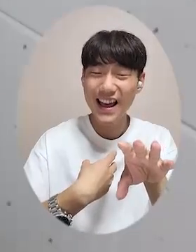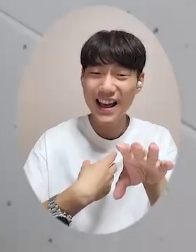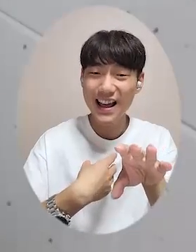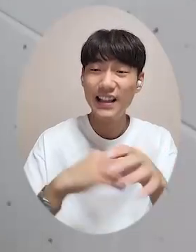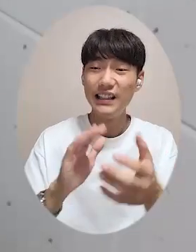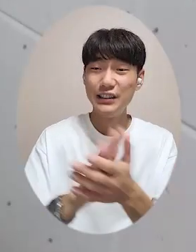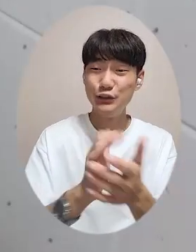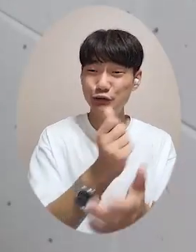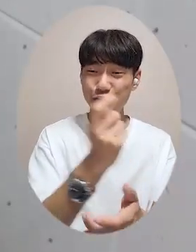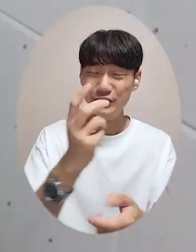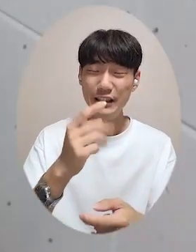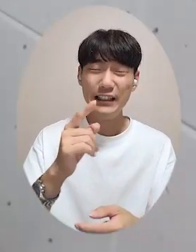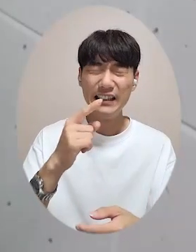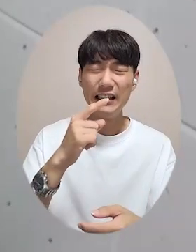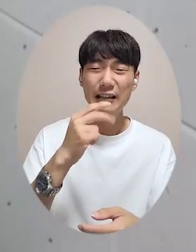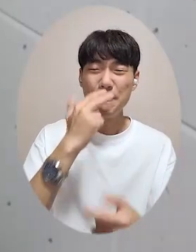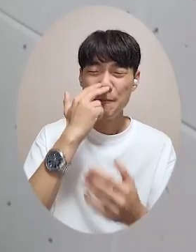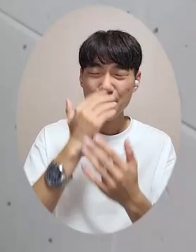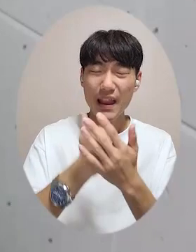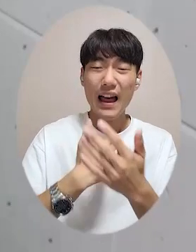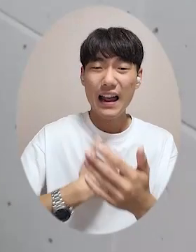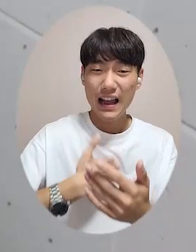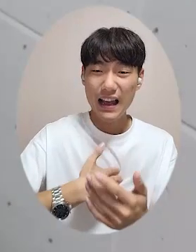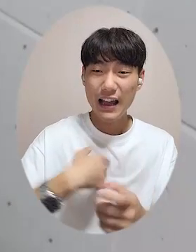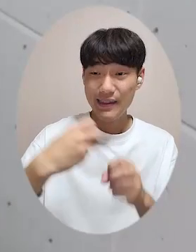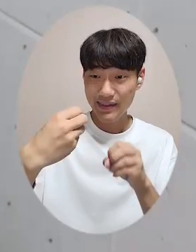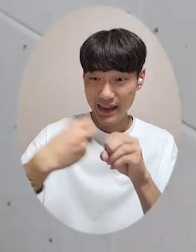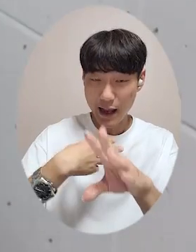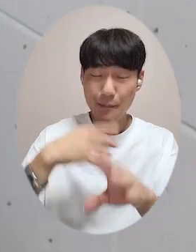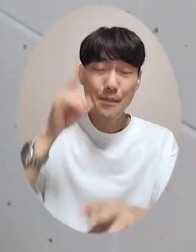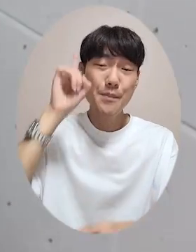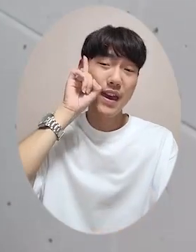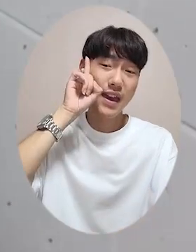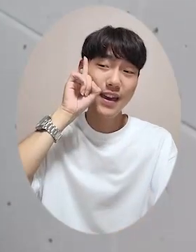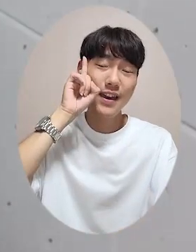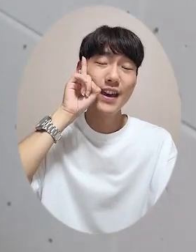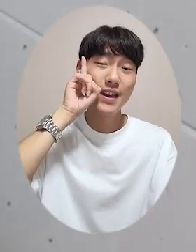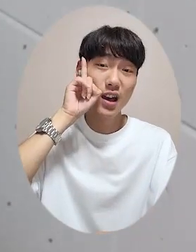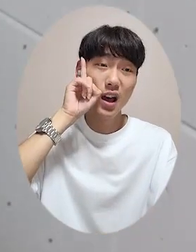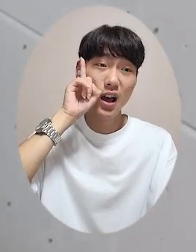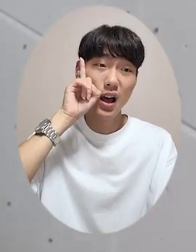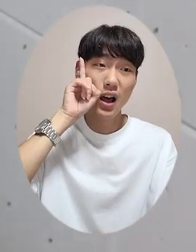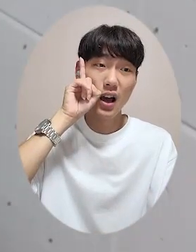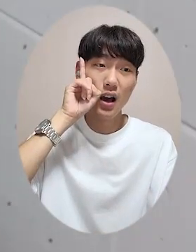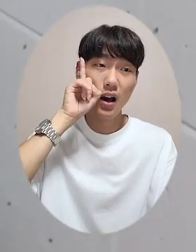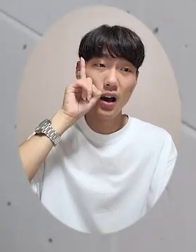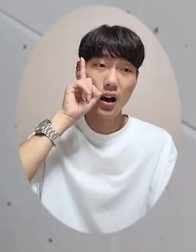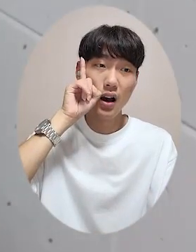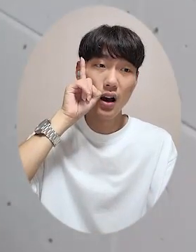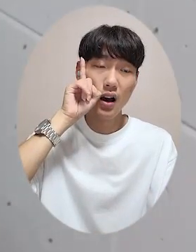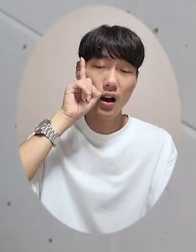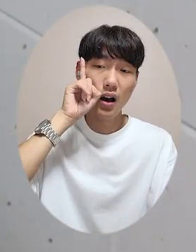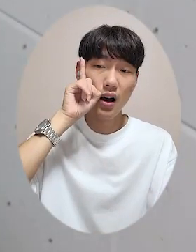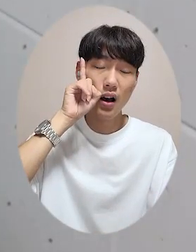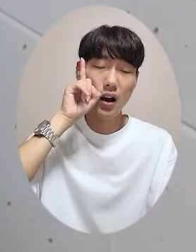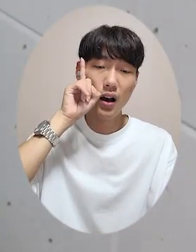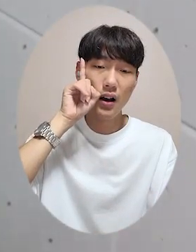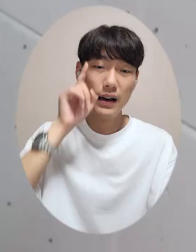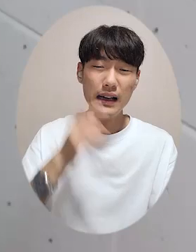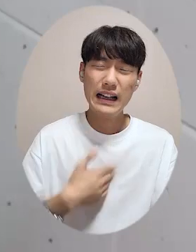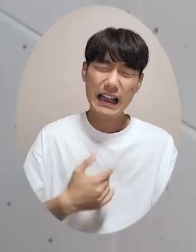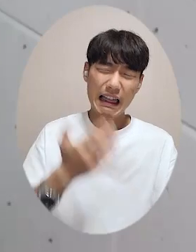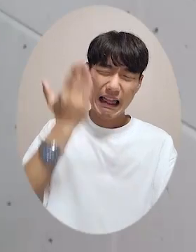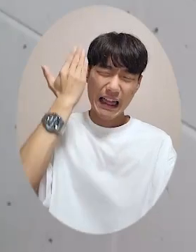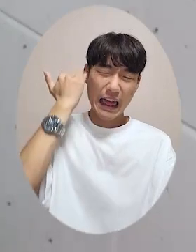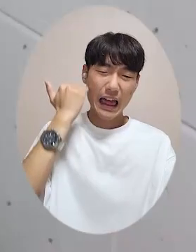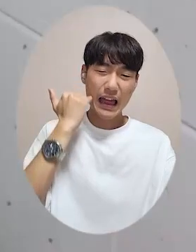다 알다 보니까 되게 자세하게 답변을 많이 해 줬거든요. 근데 아. 이거와 별개로